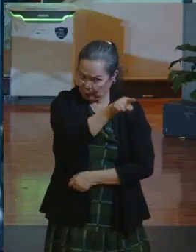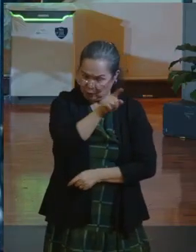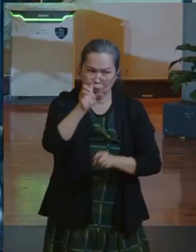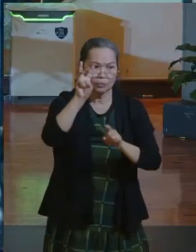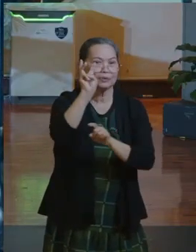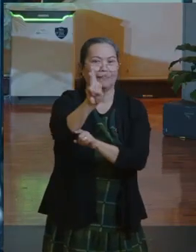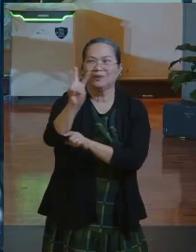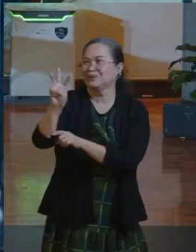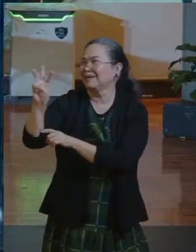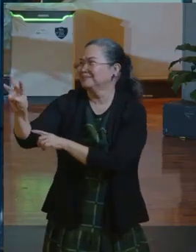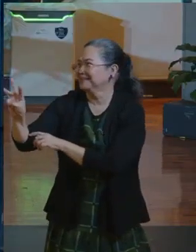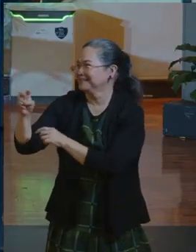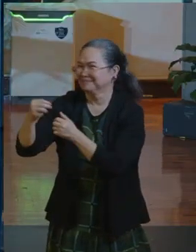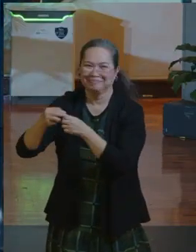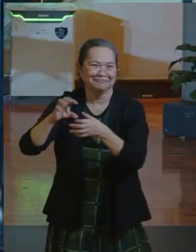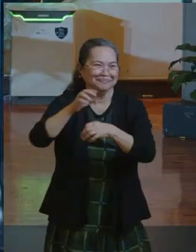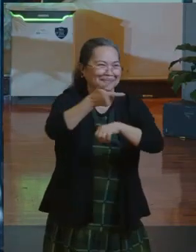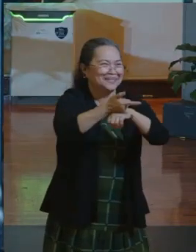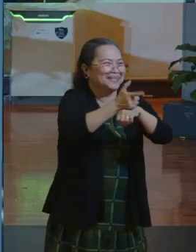lecture?